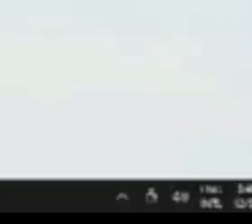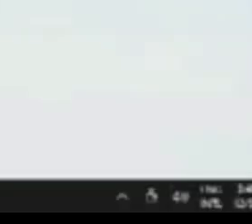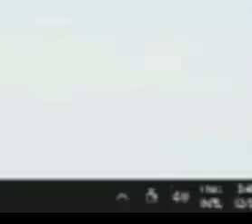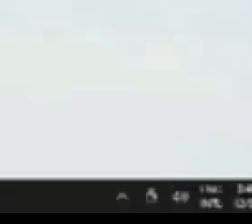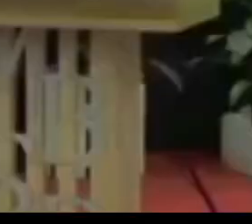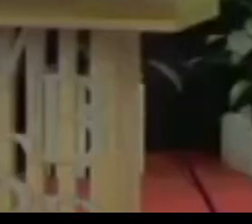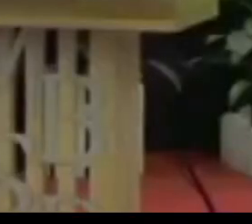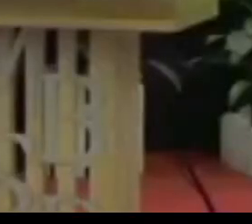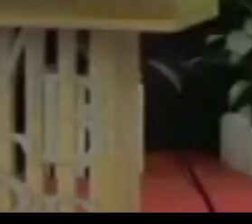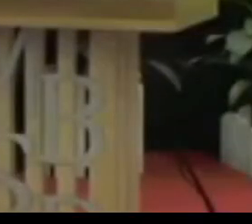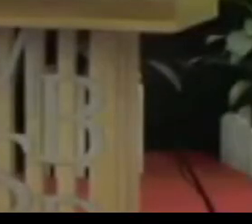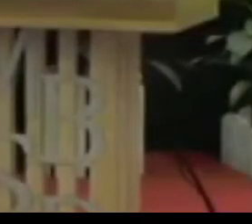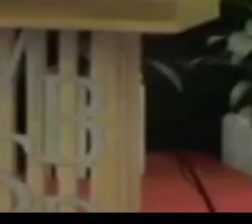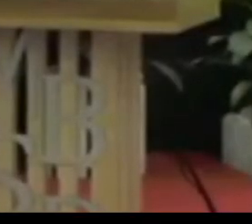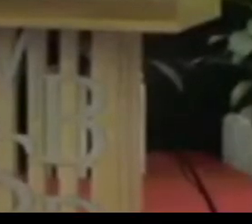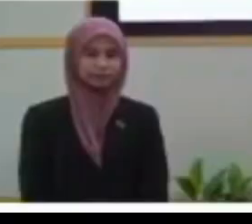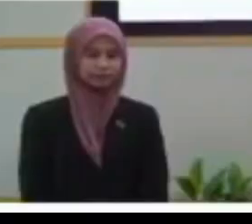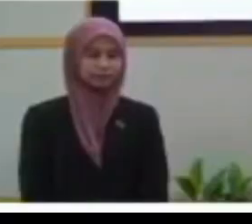Ada soalan tak?